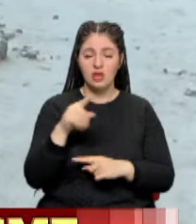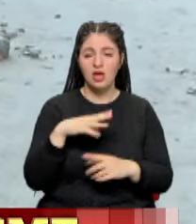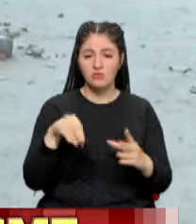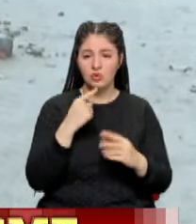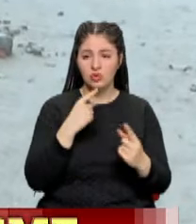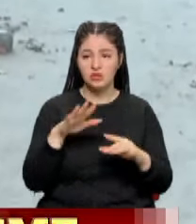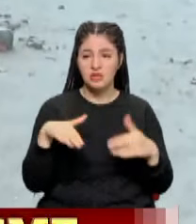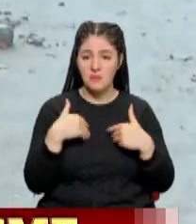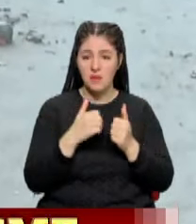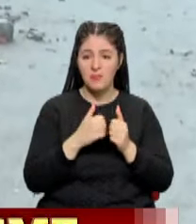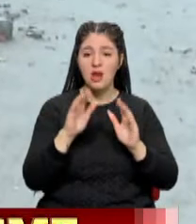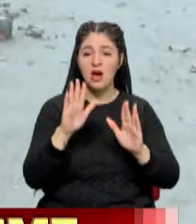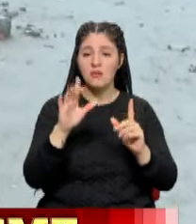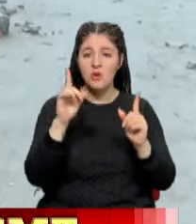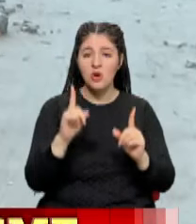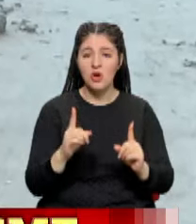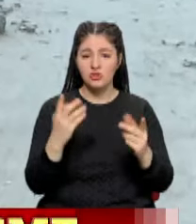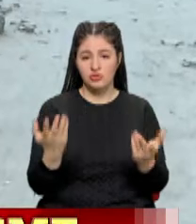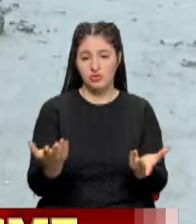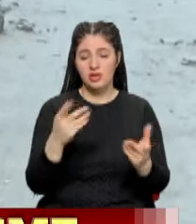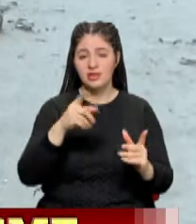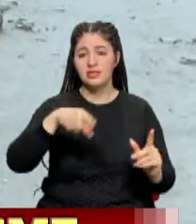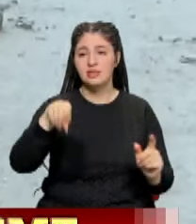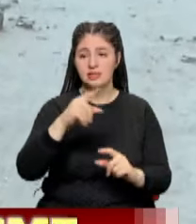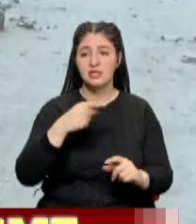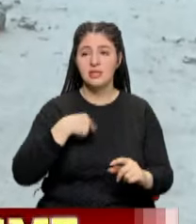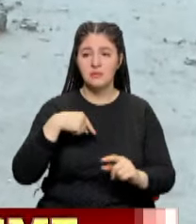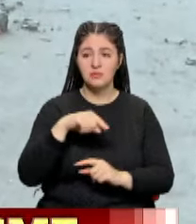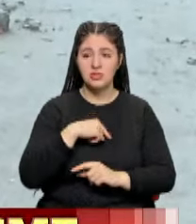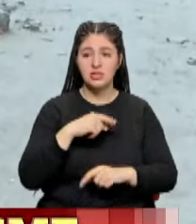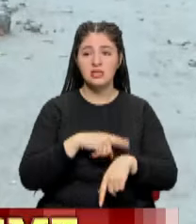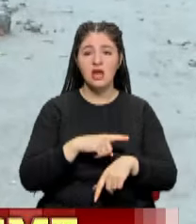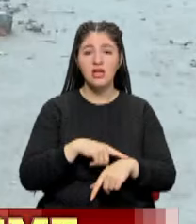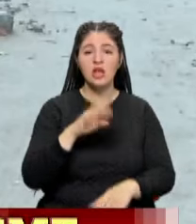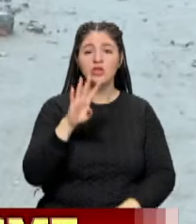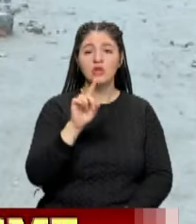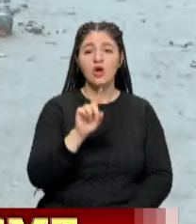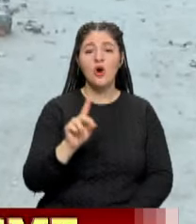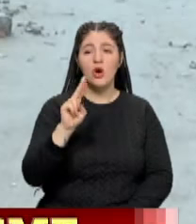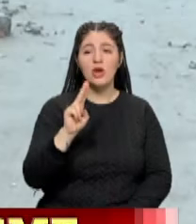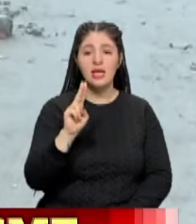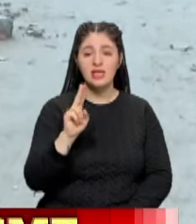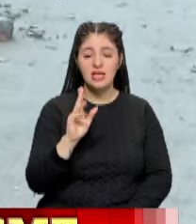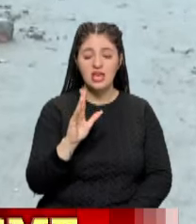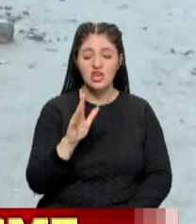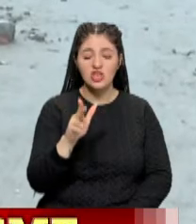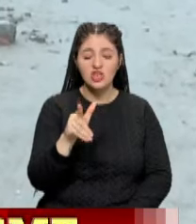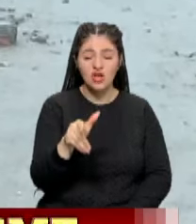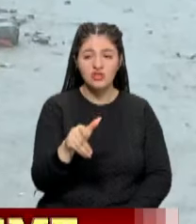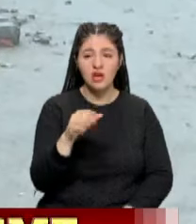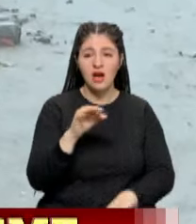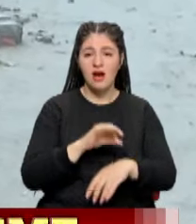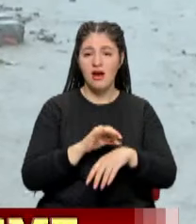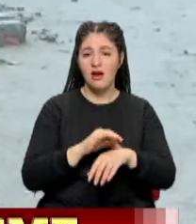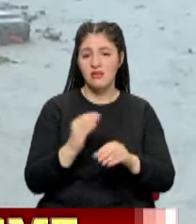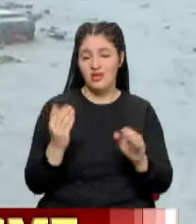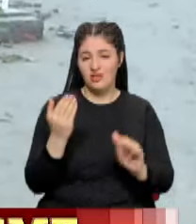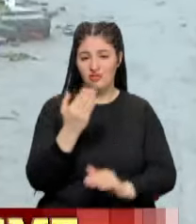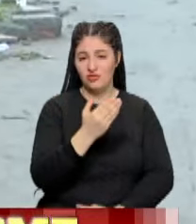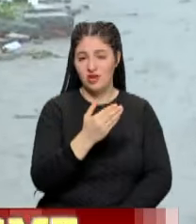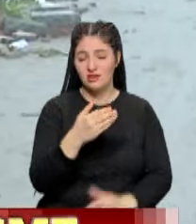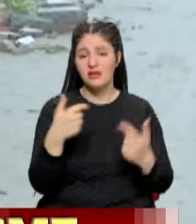konuşacağız birlikte. Ama önce sizleri biz saatler 4.17'yi gösterdiği ana